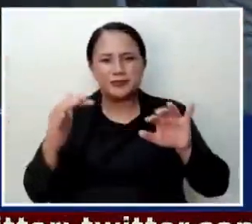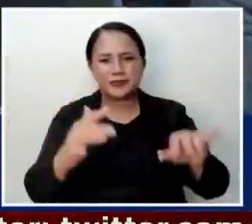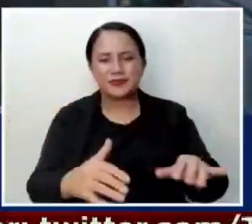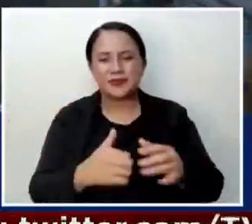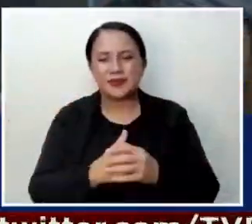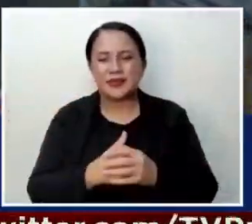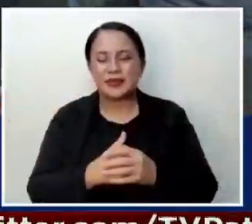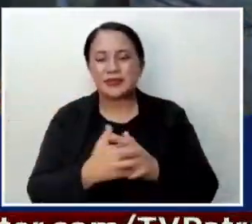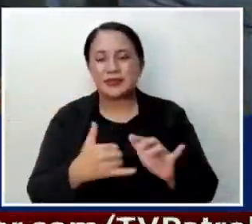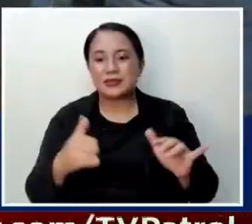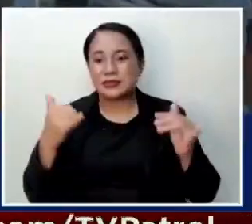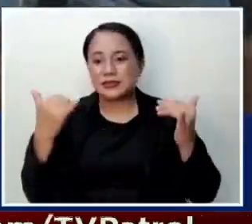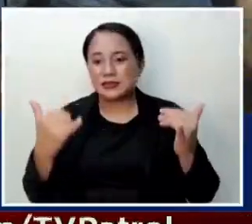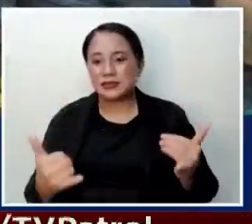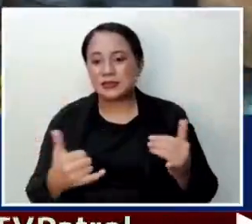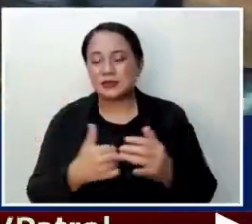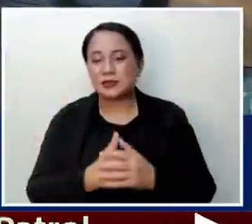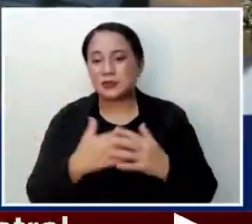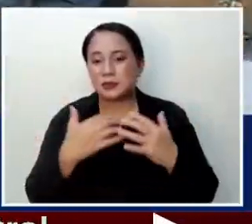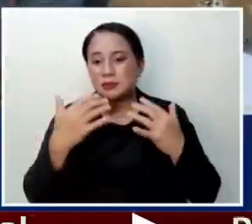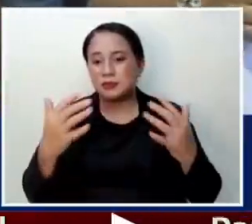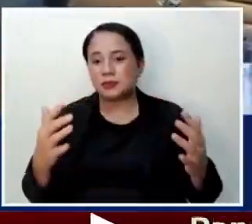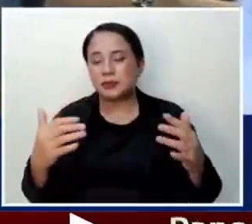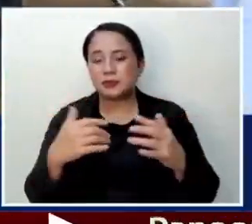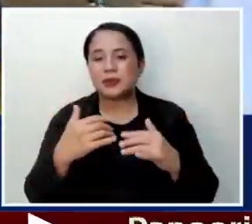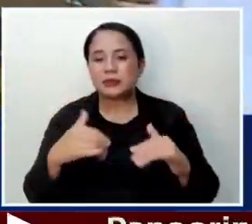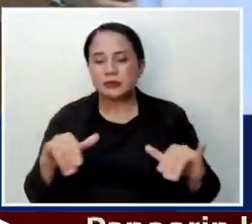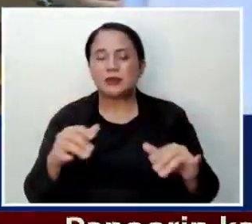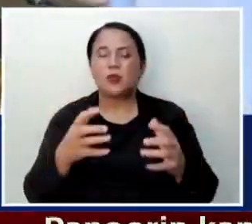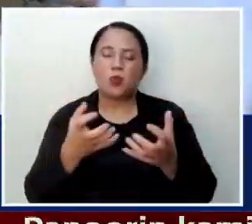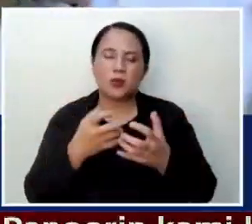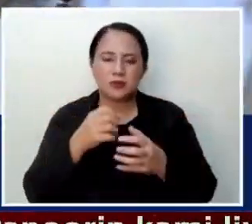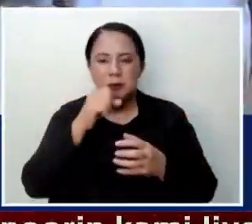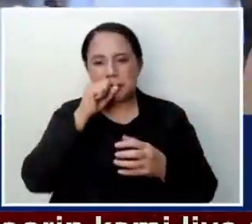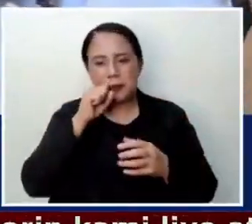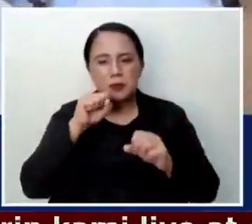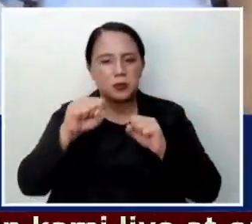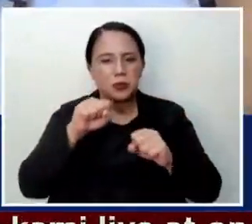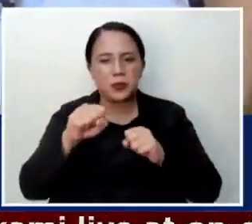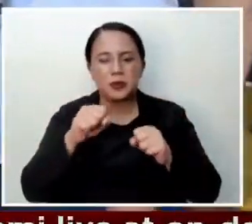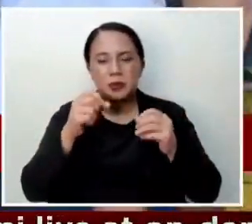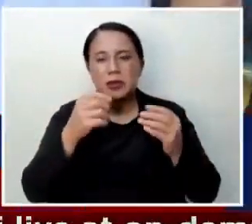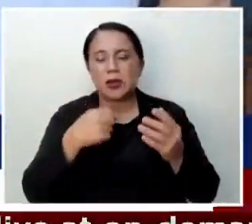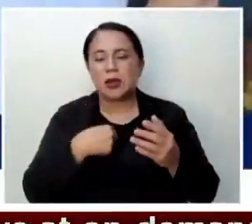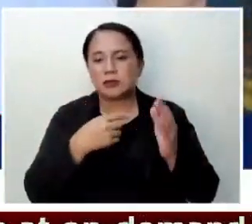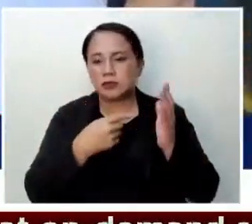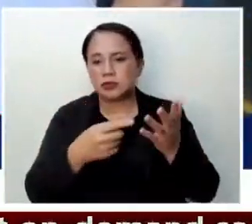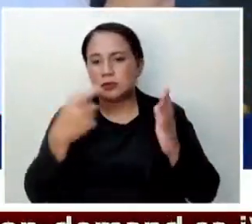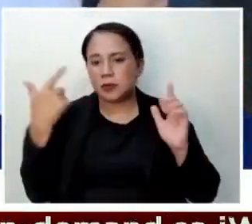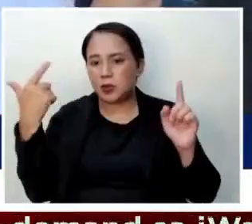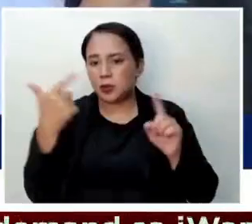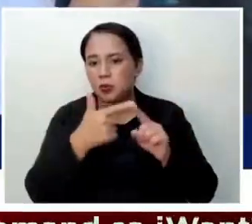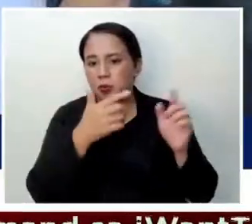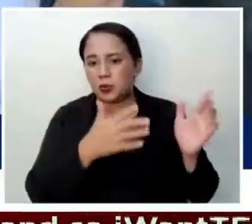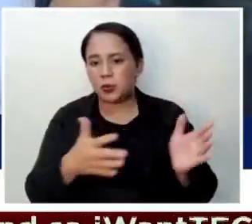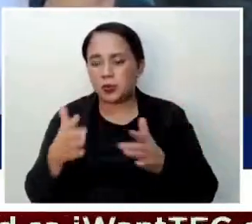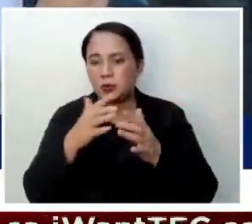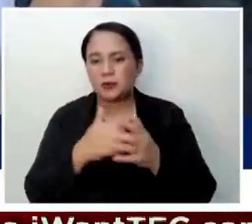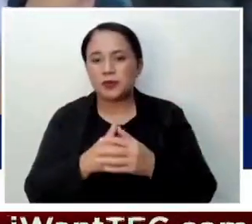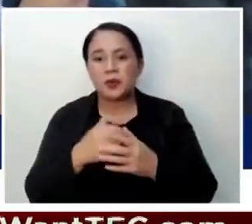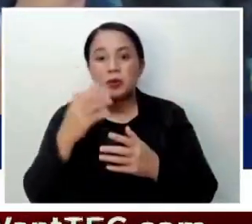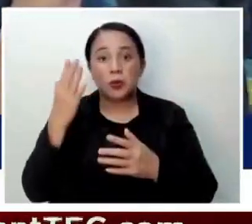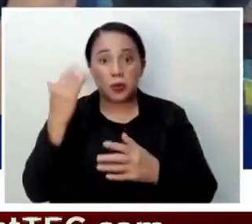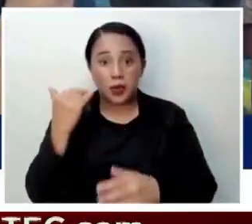gaya nito na People's Assembly, mas pinipili ni Senador Manny Pacquiao na ilatag ang kanyang mga plataforma. Sa ganitong paraan kasi